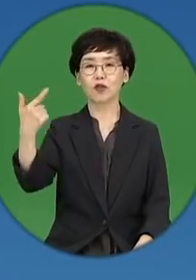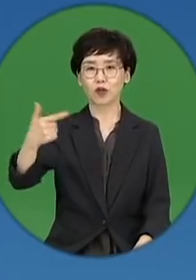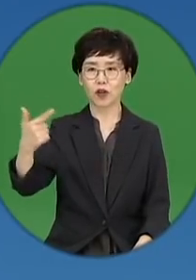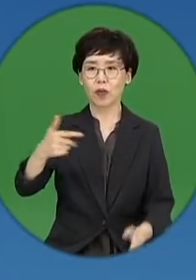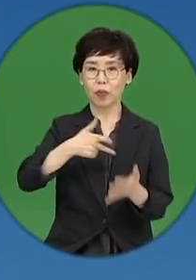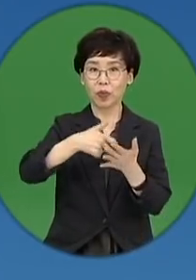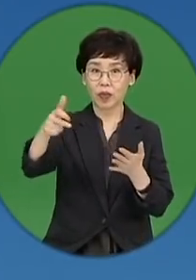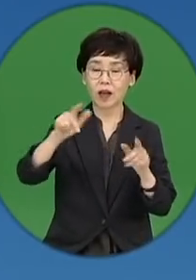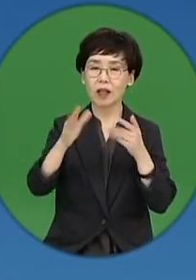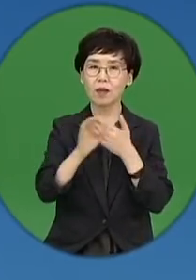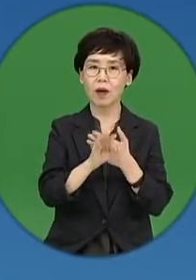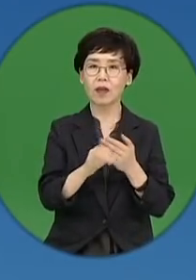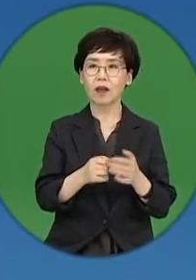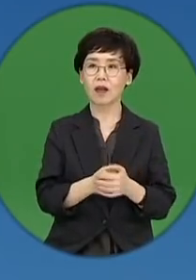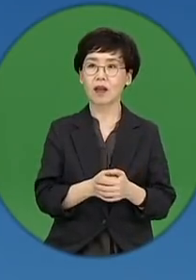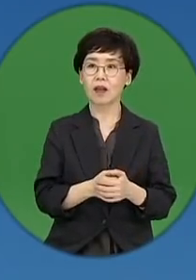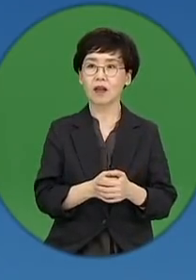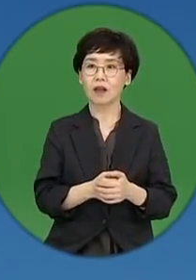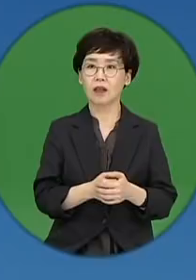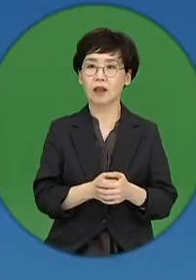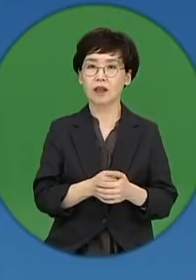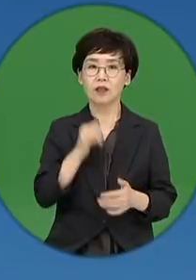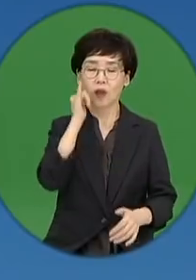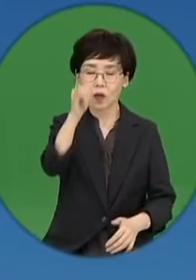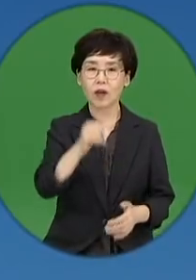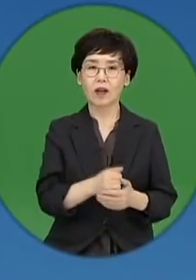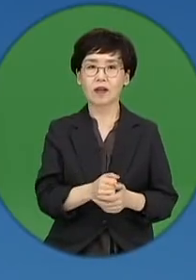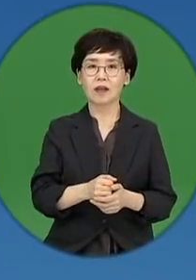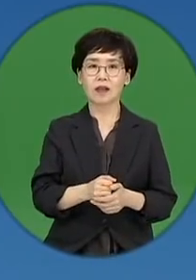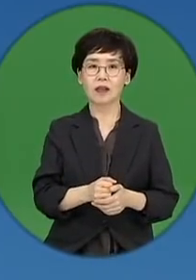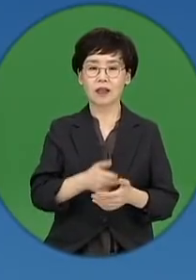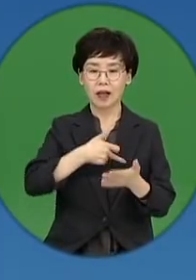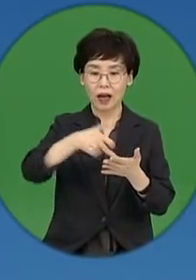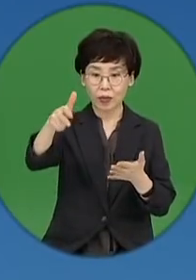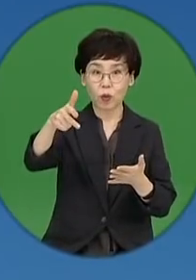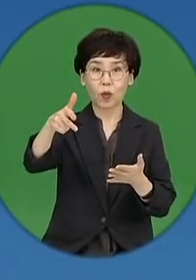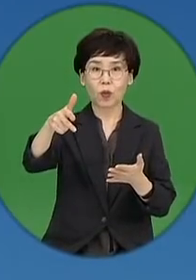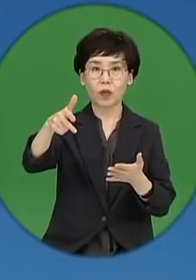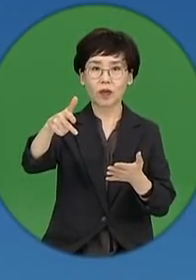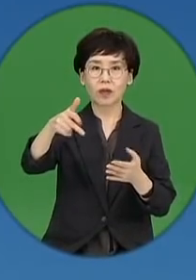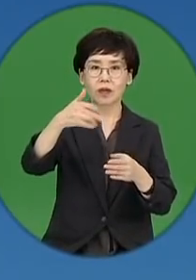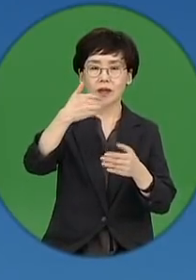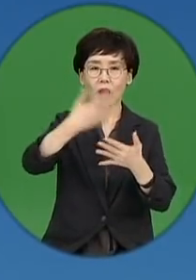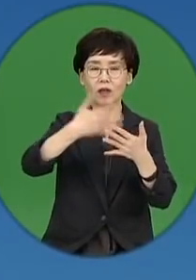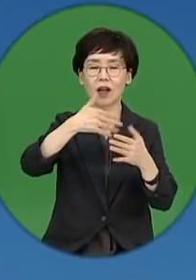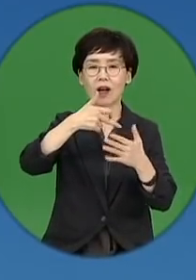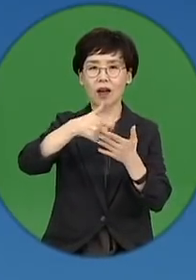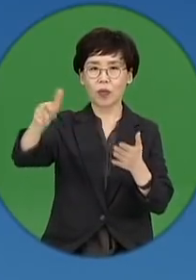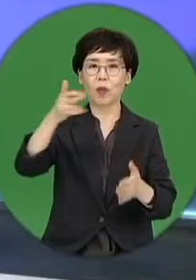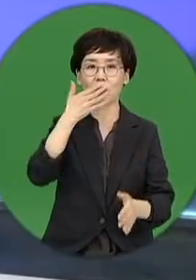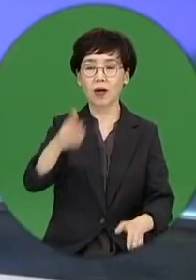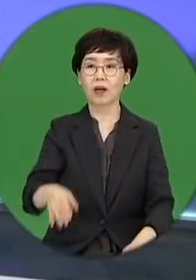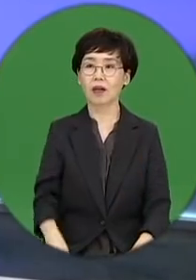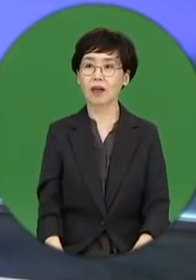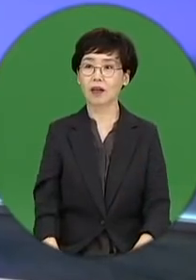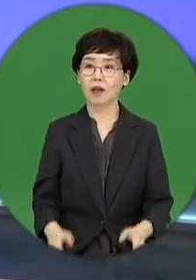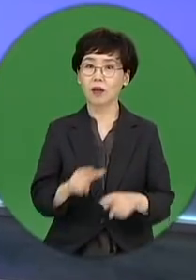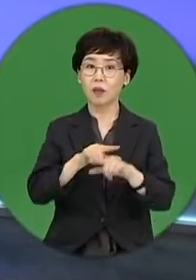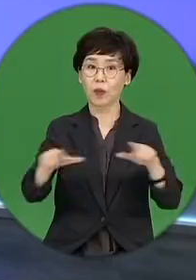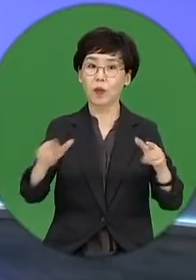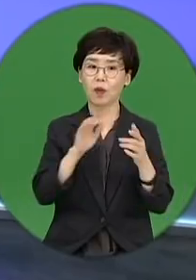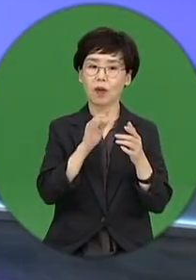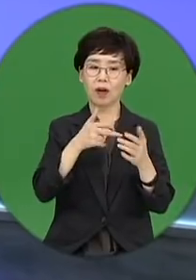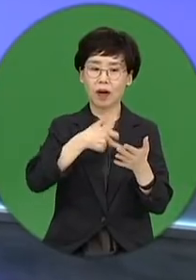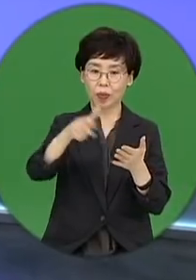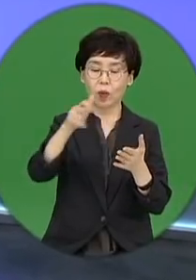검색하시면 저희 카카오톡으로 사진, 영상 쉽게 보내실 수 있습니다. 보통 카카오톡 메시지는 친구 사이가